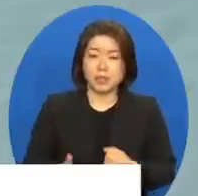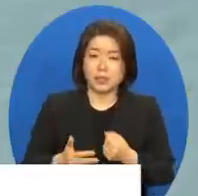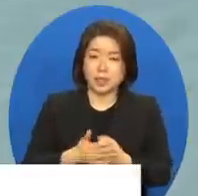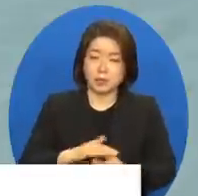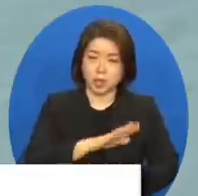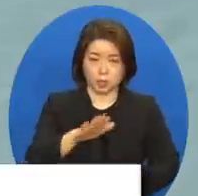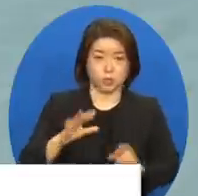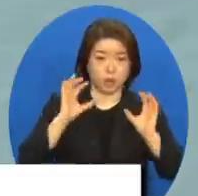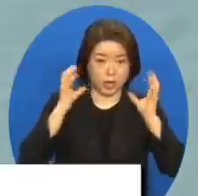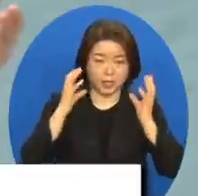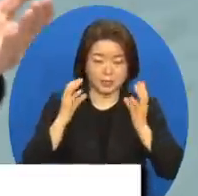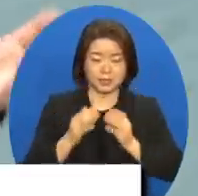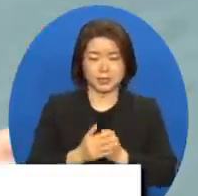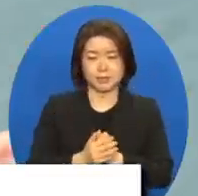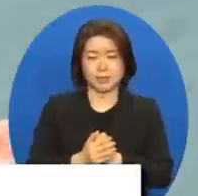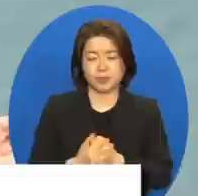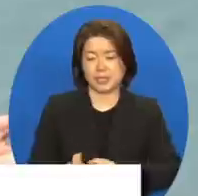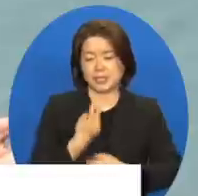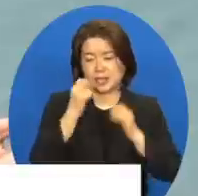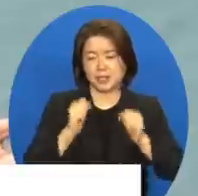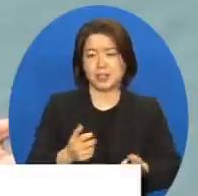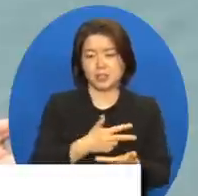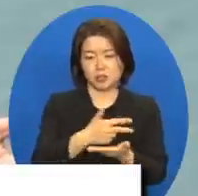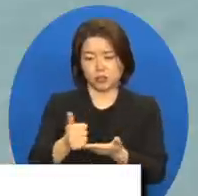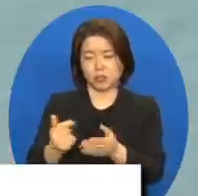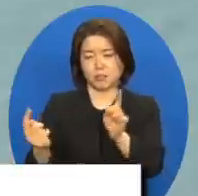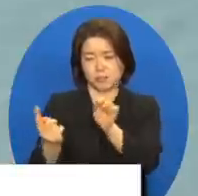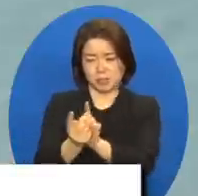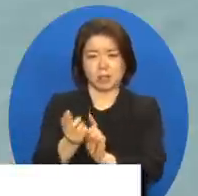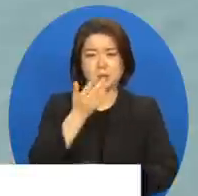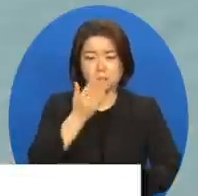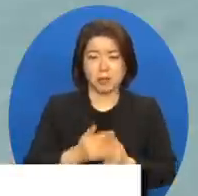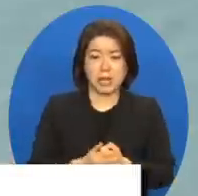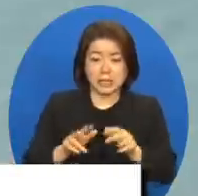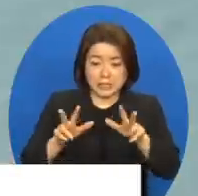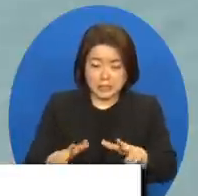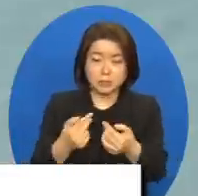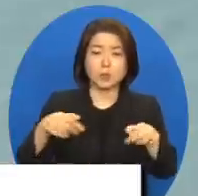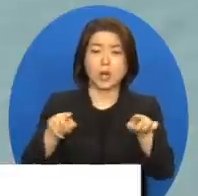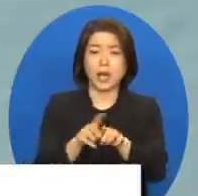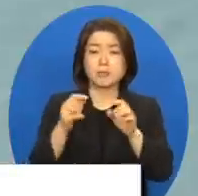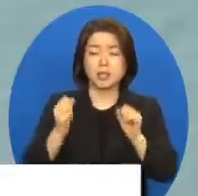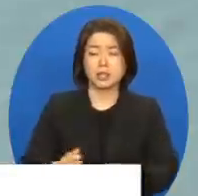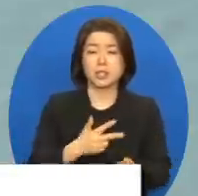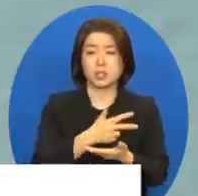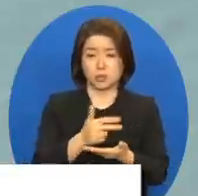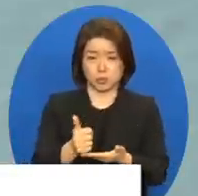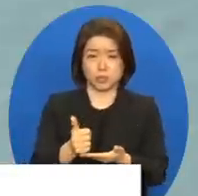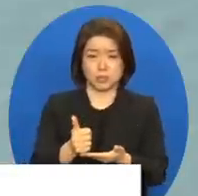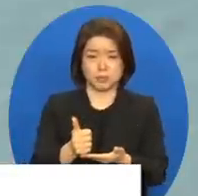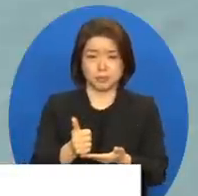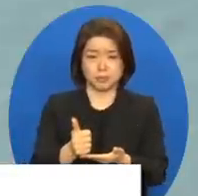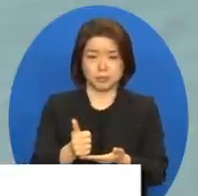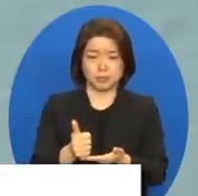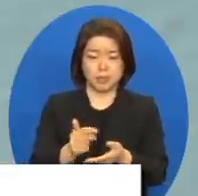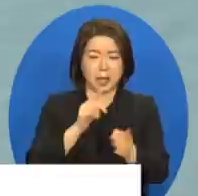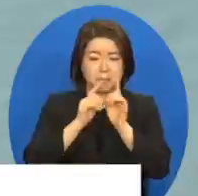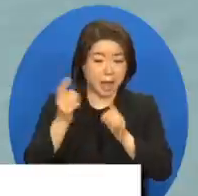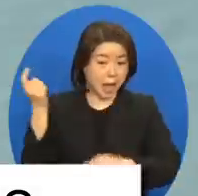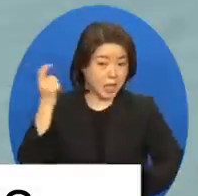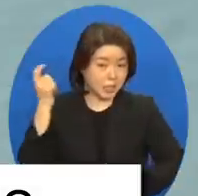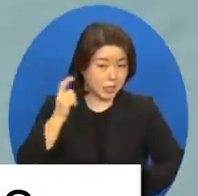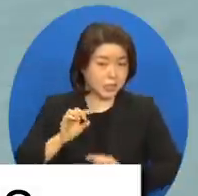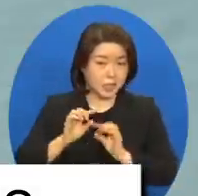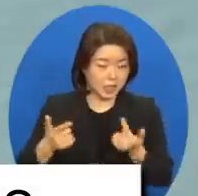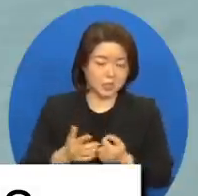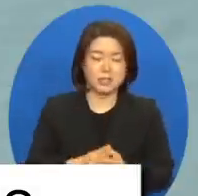아이들이 살아계신 주님을 만나요. 지금도 함께 계시는 주님을 말로 듣는 게